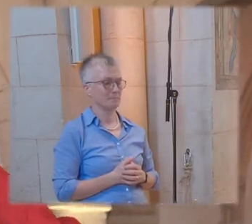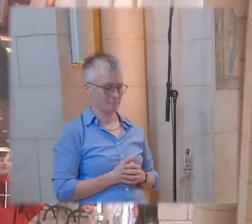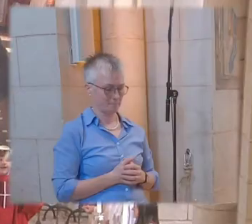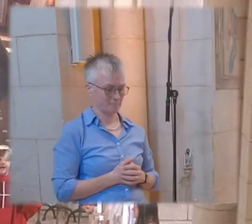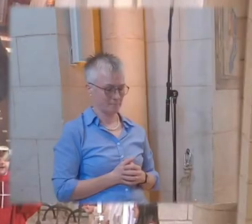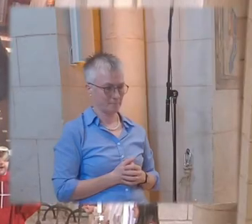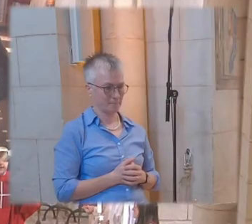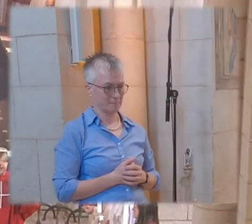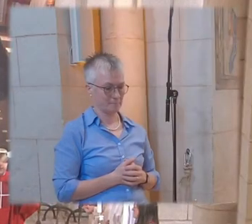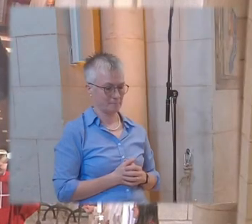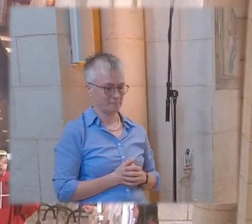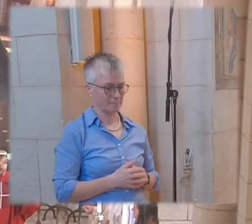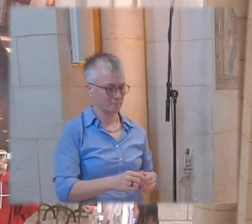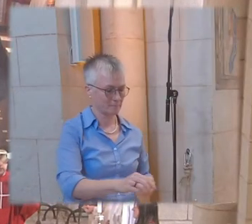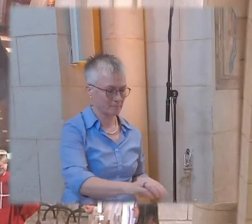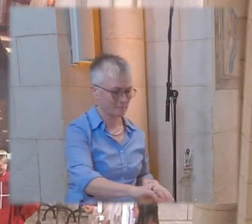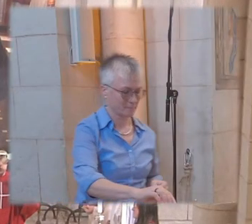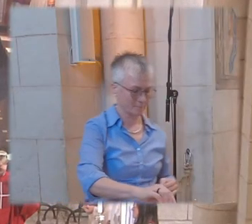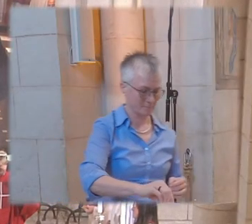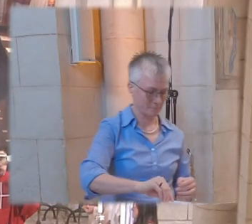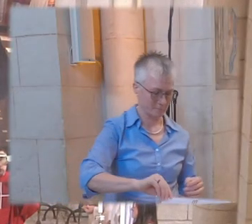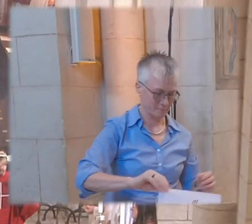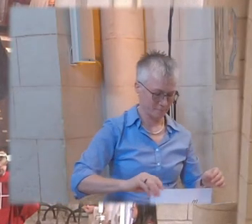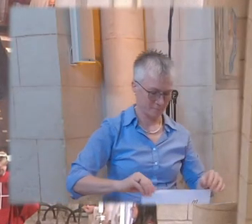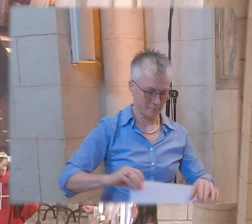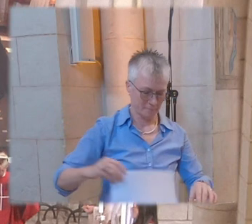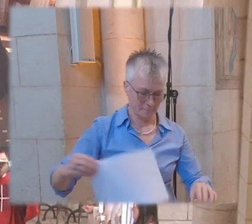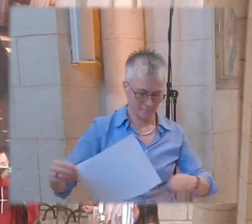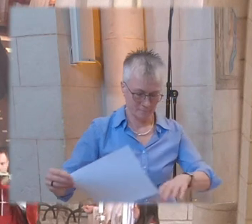Evangelium unseres Herrn Jesus Christus.